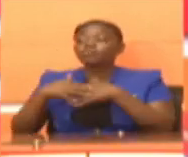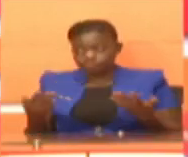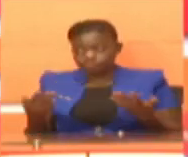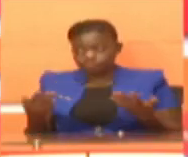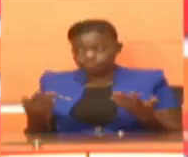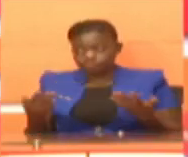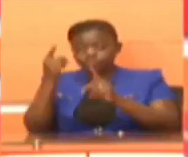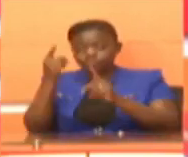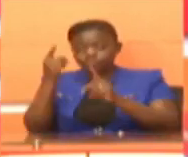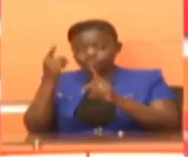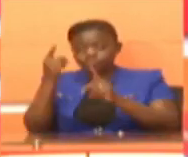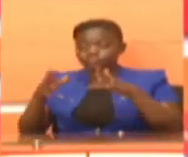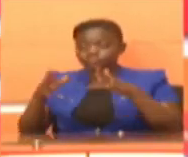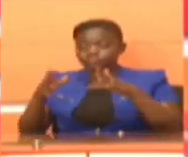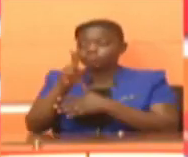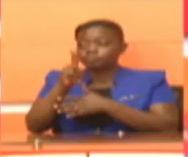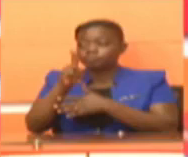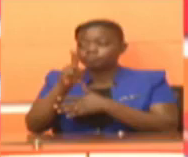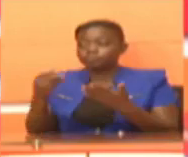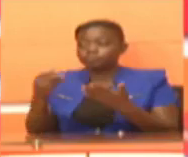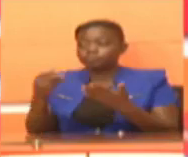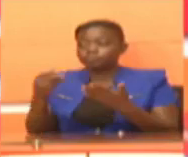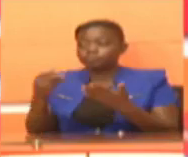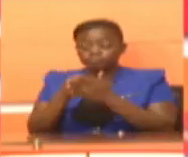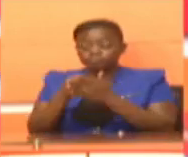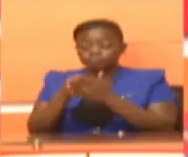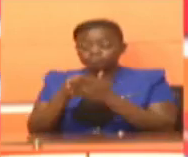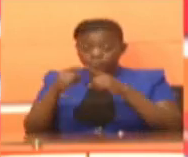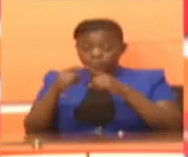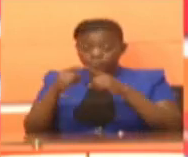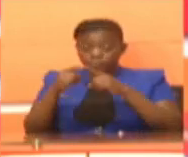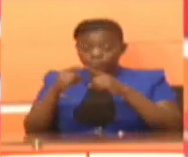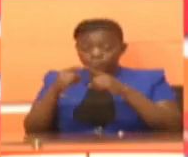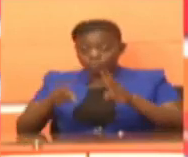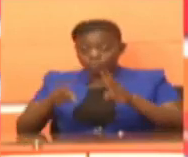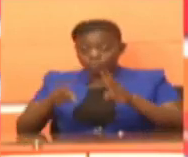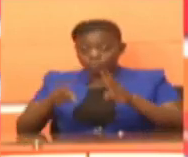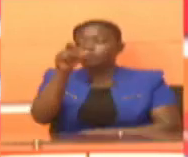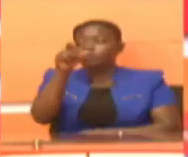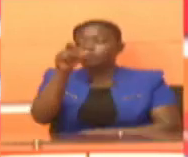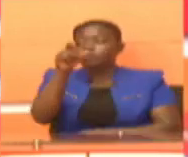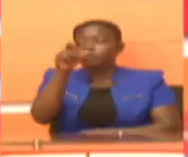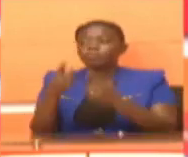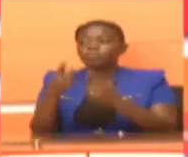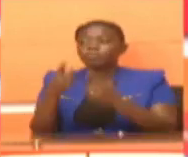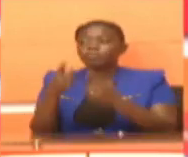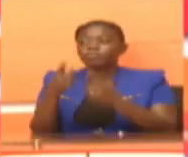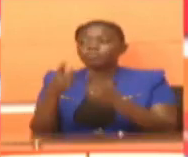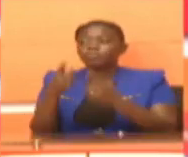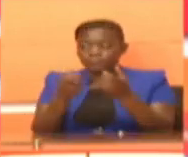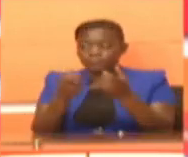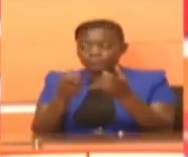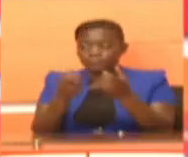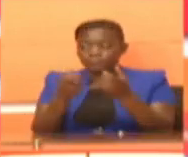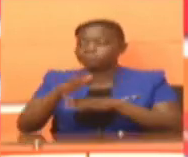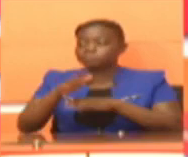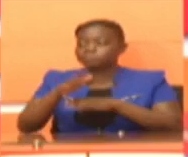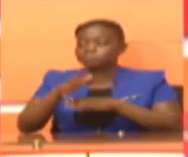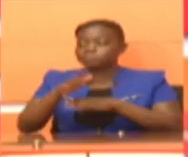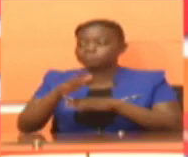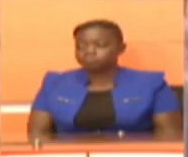jabo kutusanga bamaze okusasura sente zaabwe kyokka mu kavungano kano omuntu omu akubiddwa essasi erimutiddewo